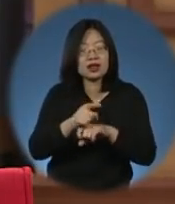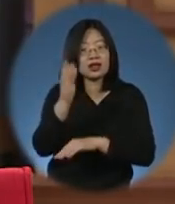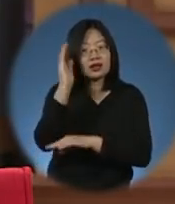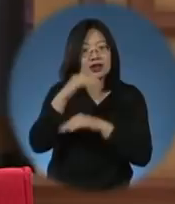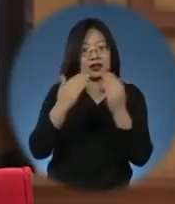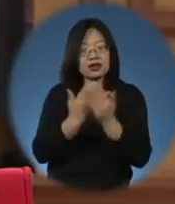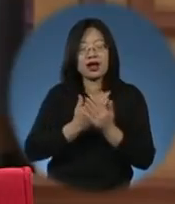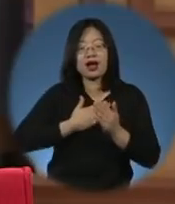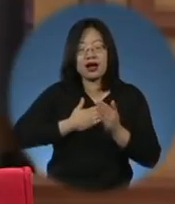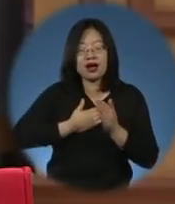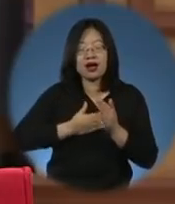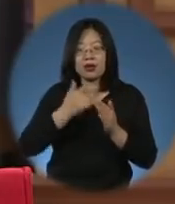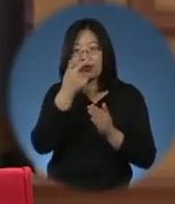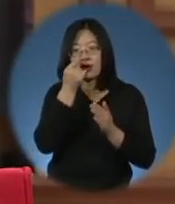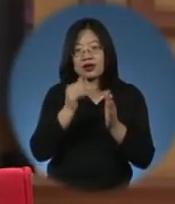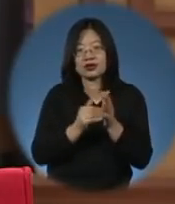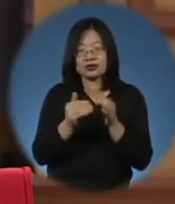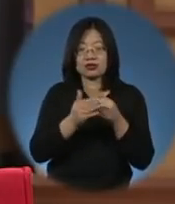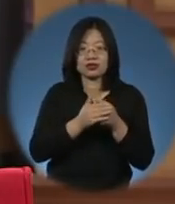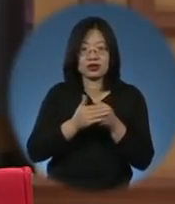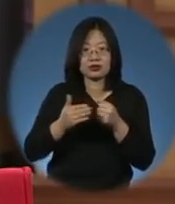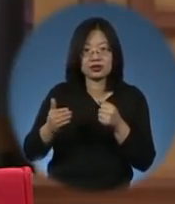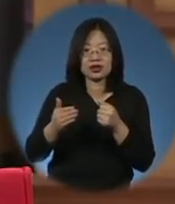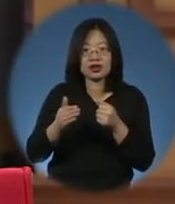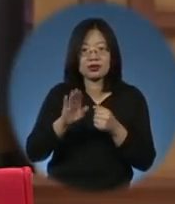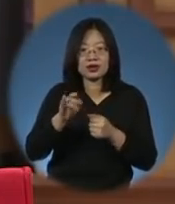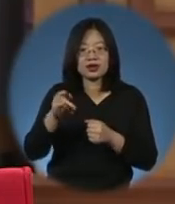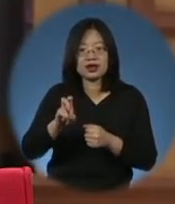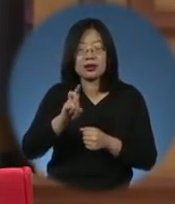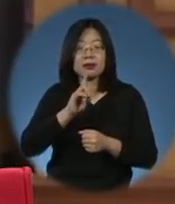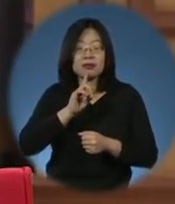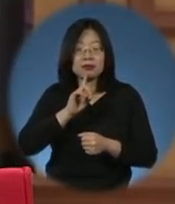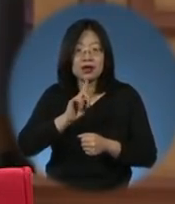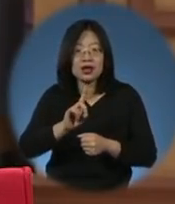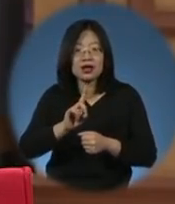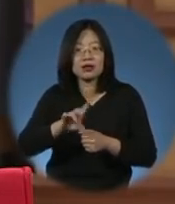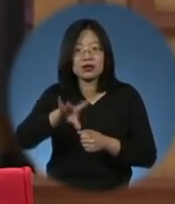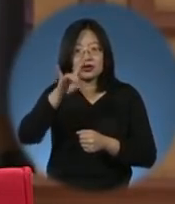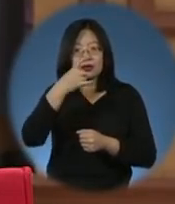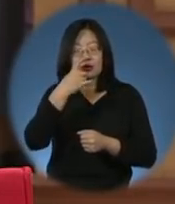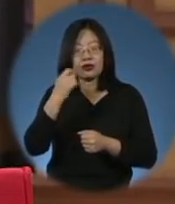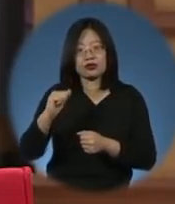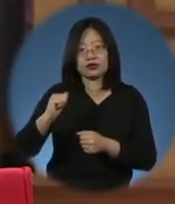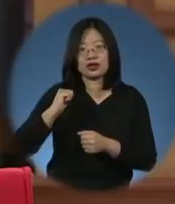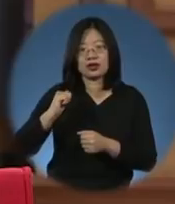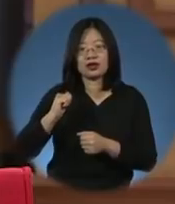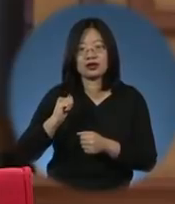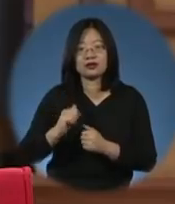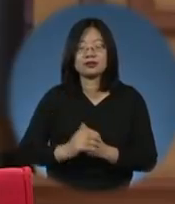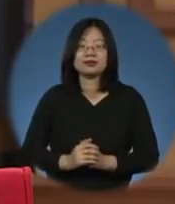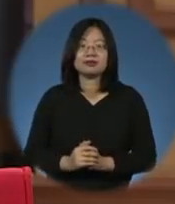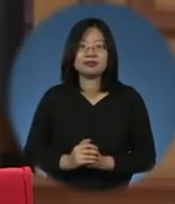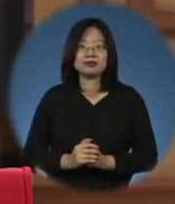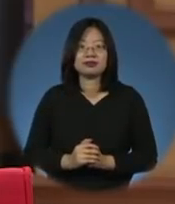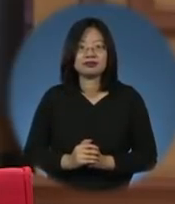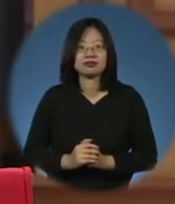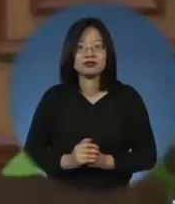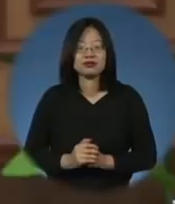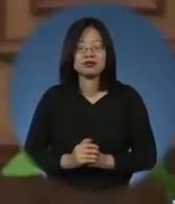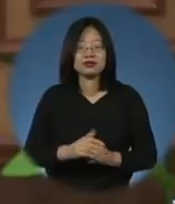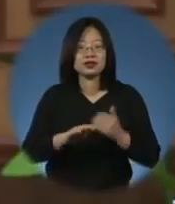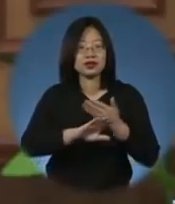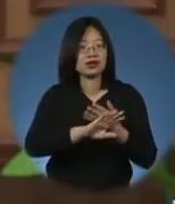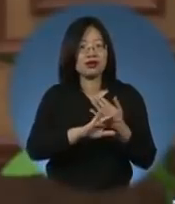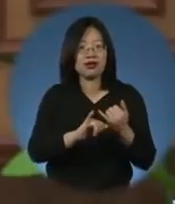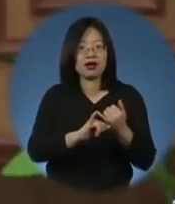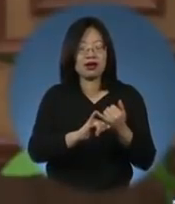다 알고 있는 이야기라. 그렇죠. 예, 그래서 그거를 베트남 말을 이제 먼저 배우자라고 이야기를 한 거죠. 네, 그러니까 남들